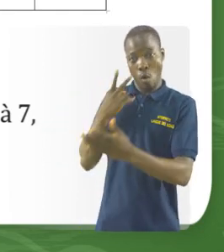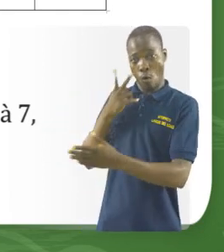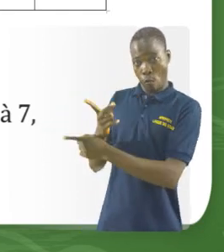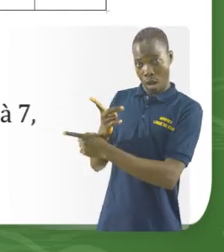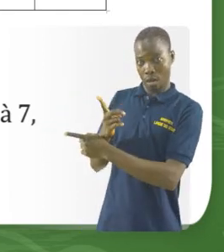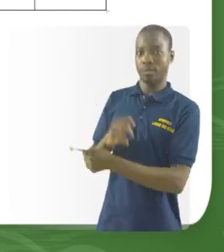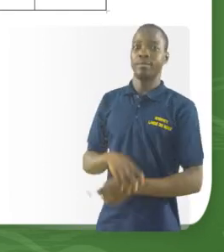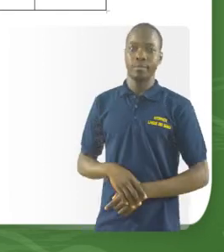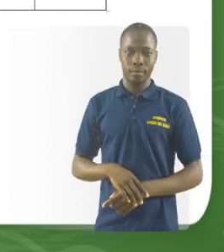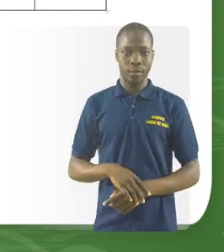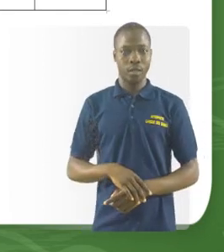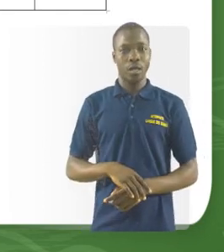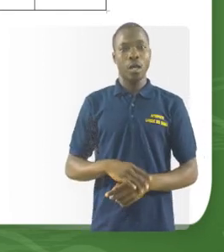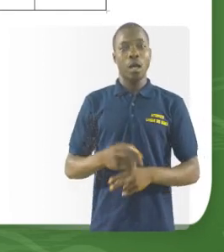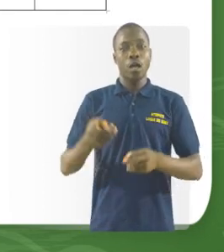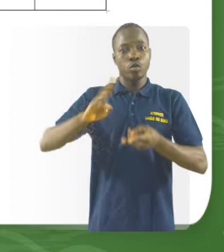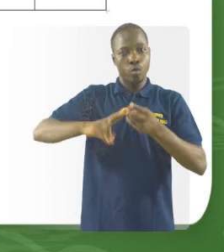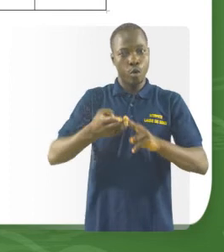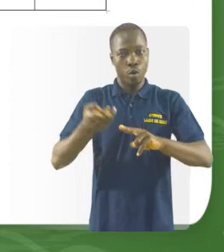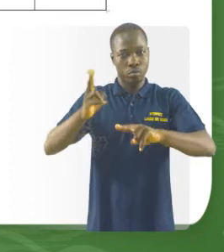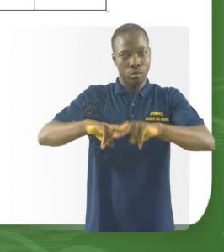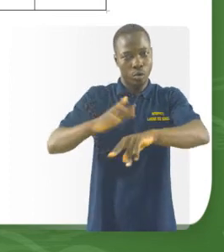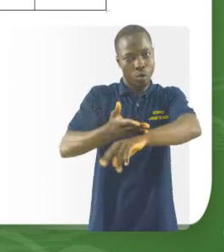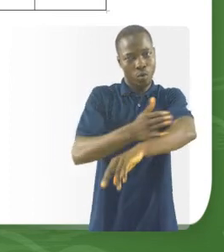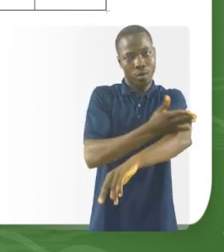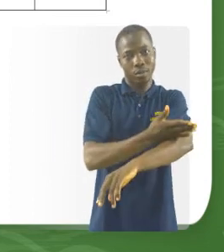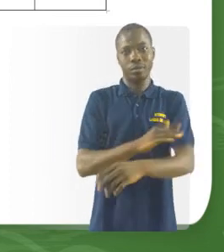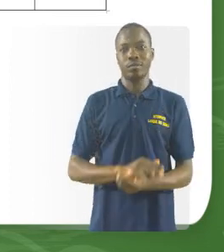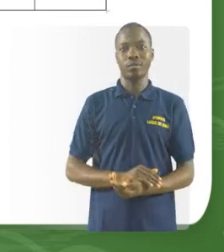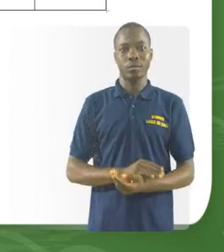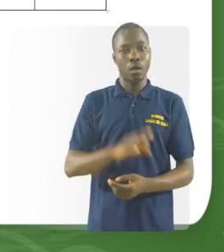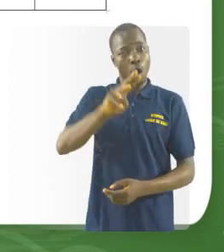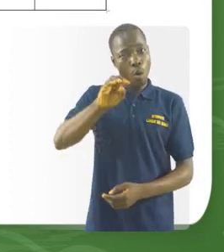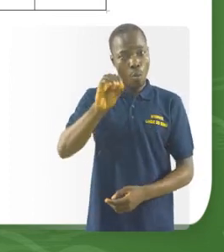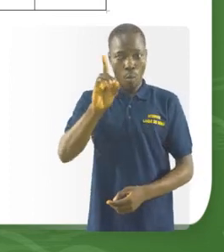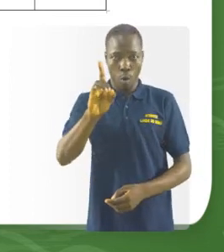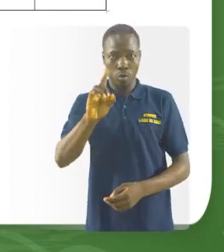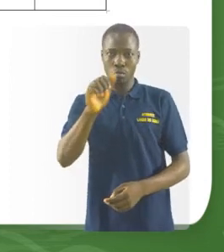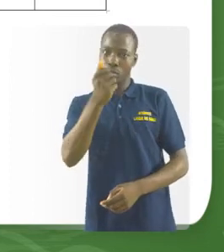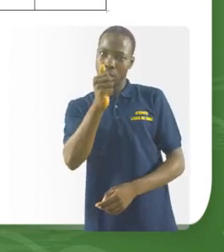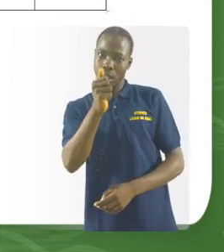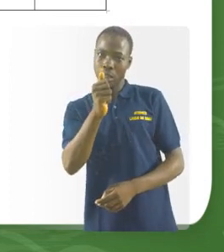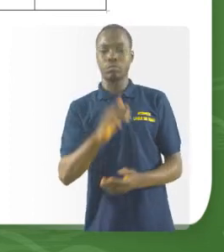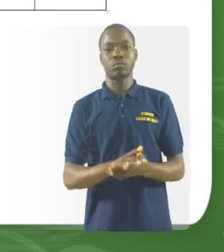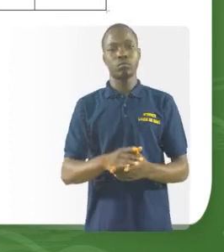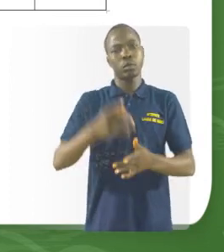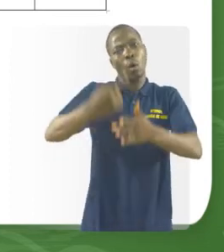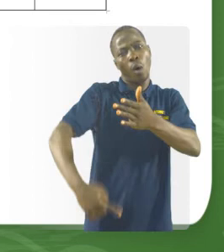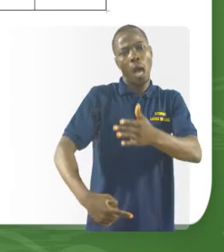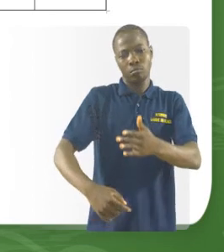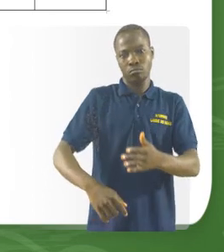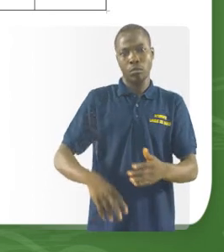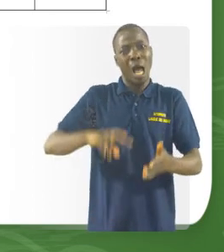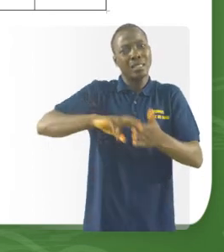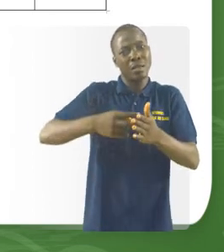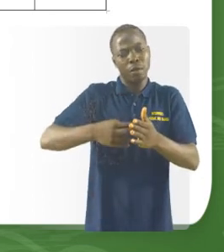L'effectif cumulé croissant de la modalité 10 est l'effectif des